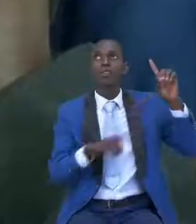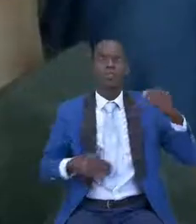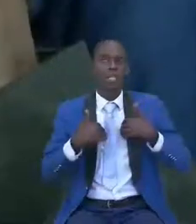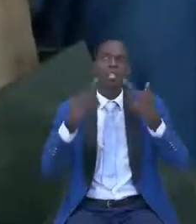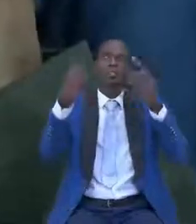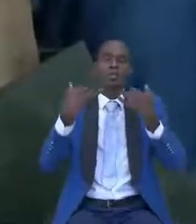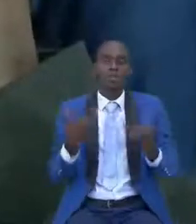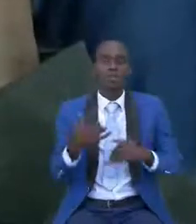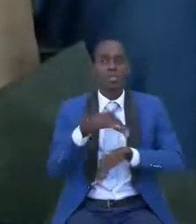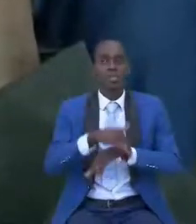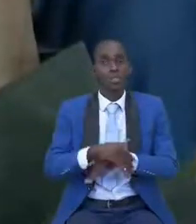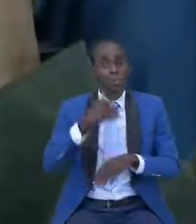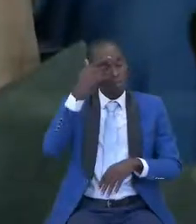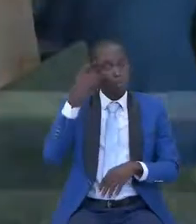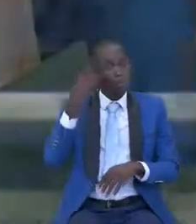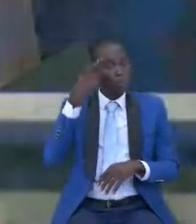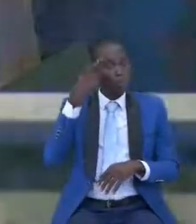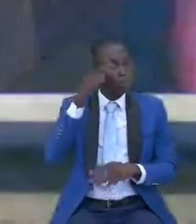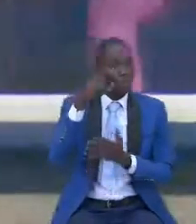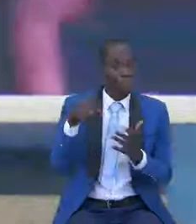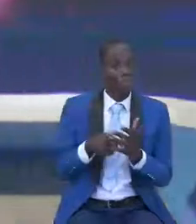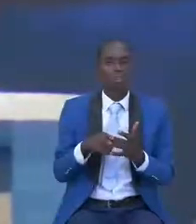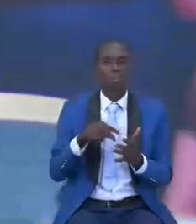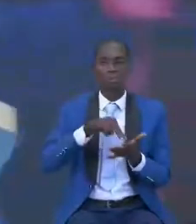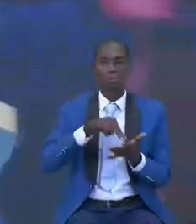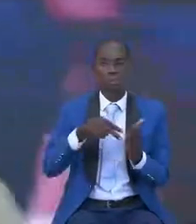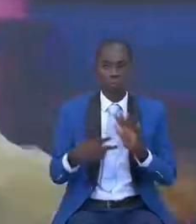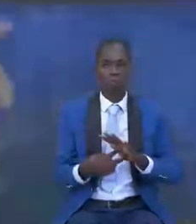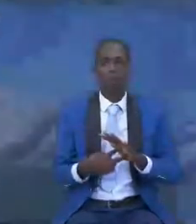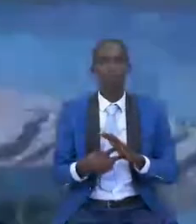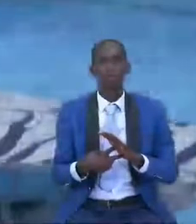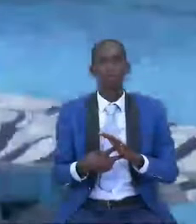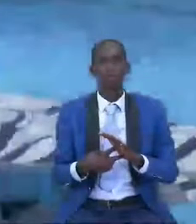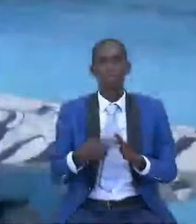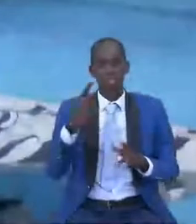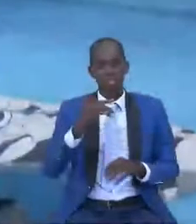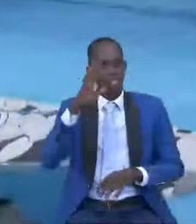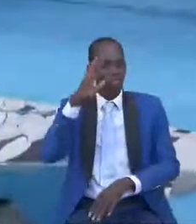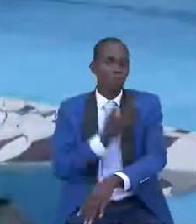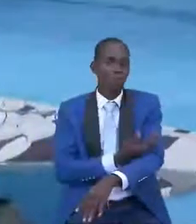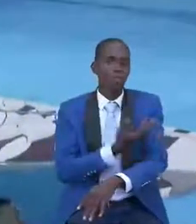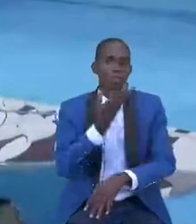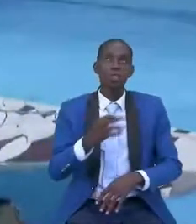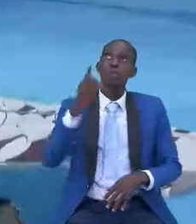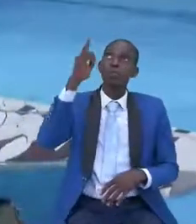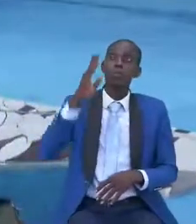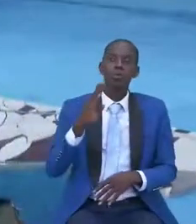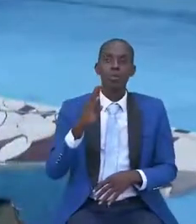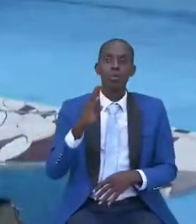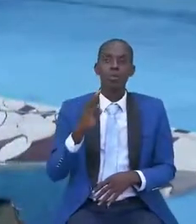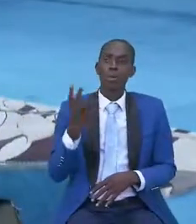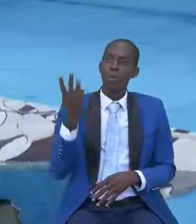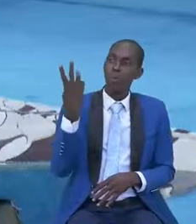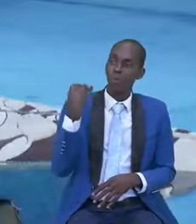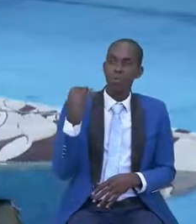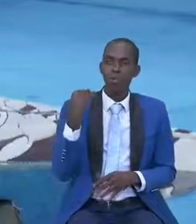le mal, le Seigneur est venu ce soir. Parce que c'est pour cela, le Fils de